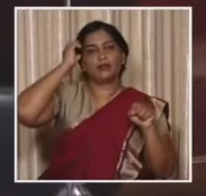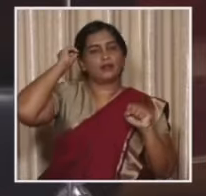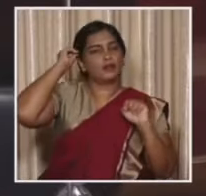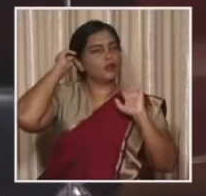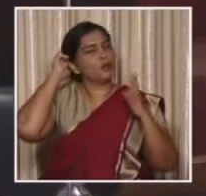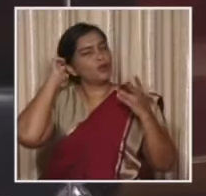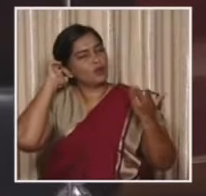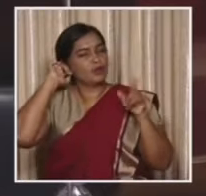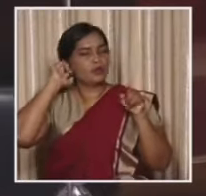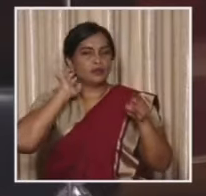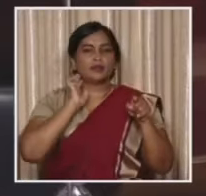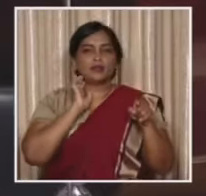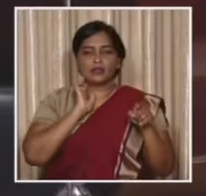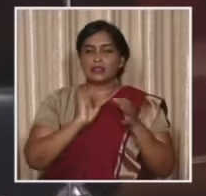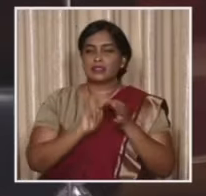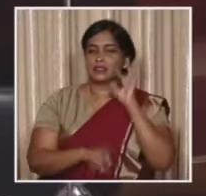හරි